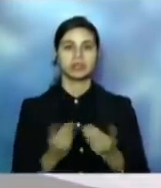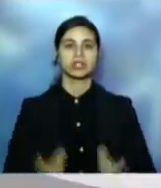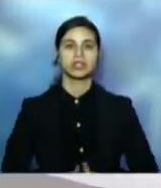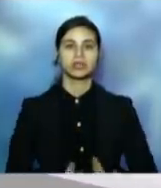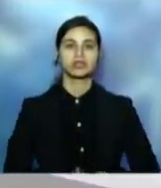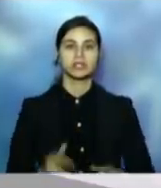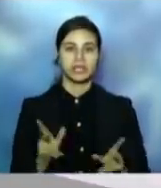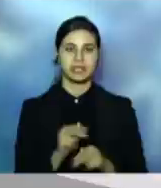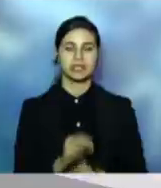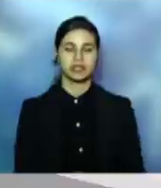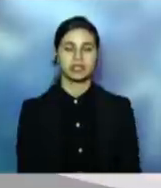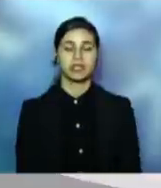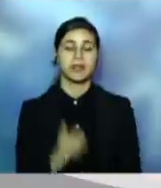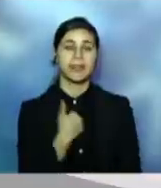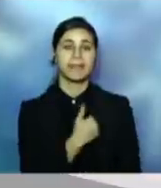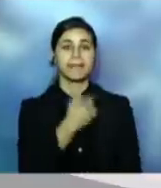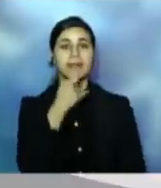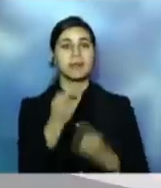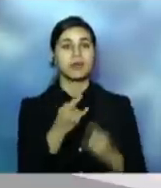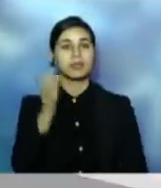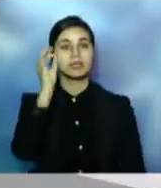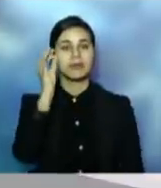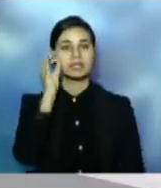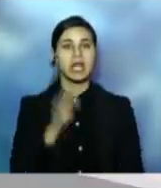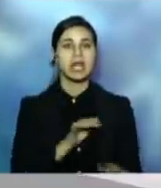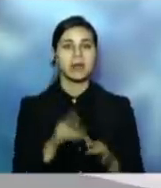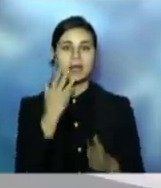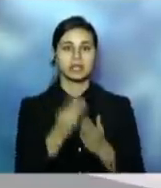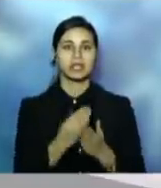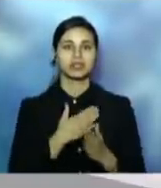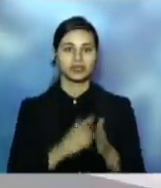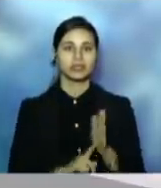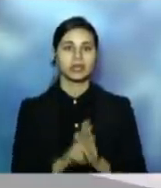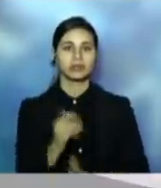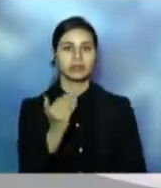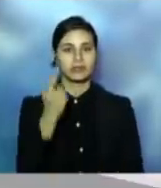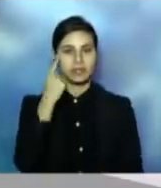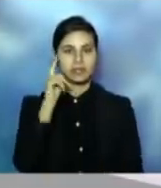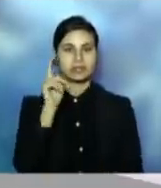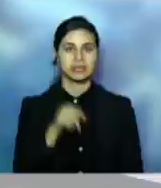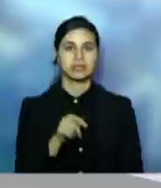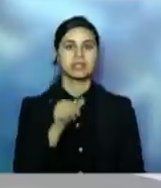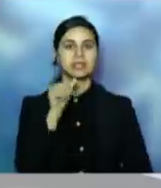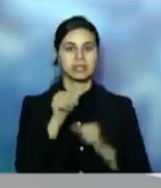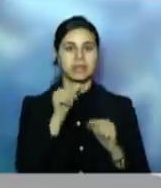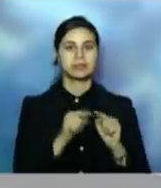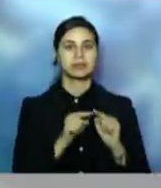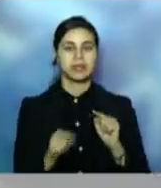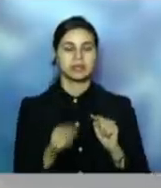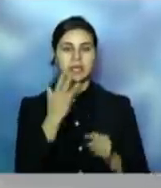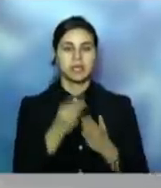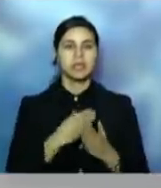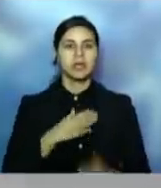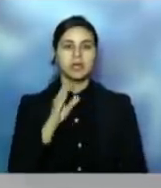სიცოცხლის გადასარჩენად. მე მინდა მაყურებელს გავახსენო კამპანია, რომელიც ჩვენ წამოვიწყეთ. თქვენ გახსოვთ წლების მანძილზე